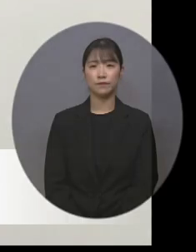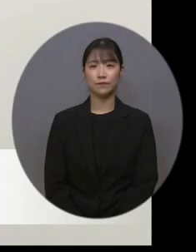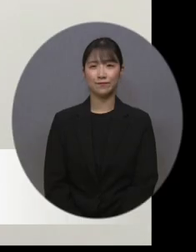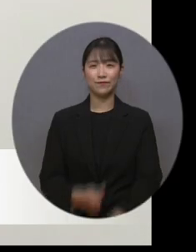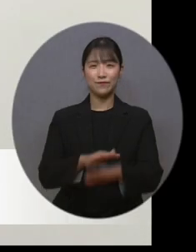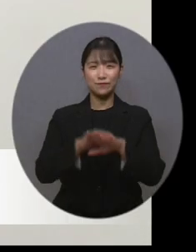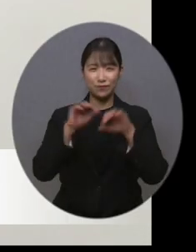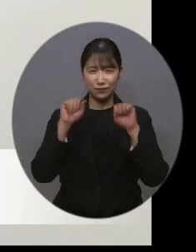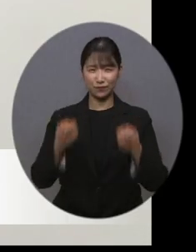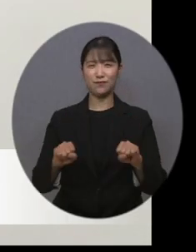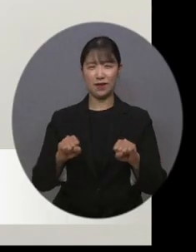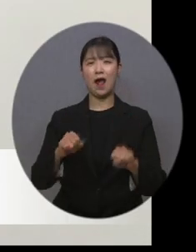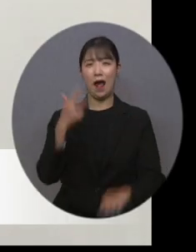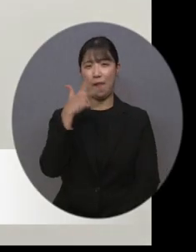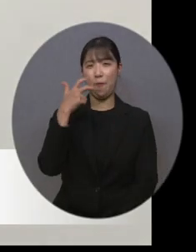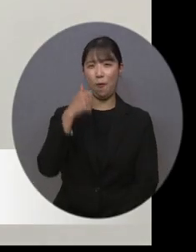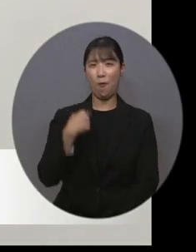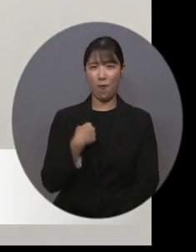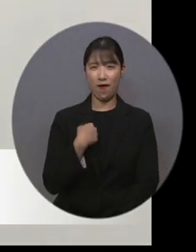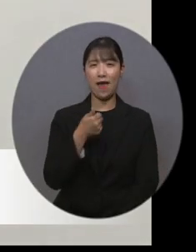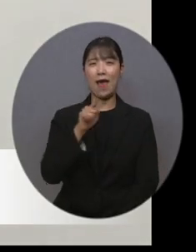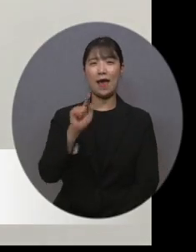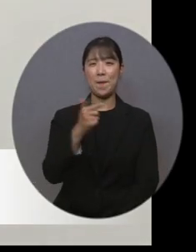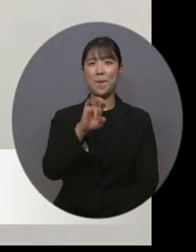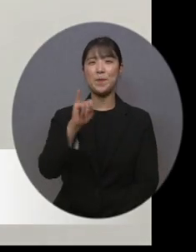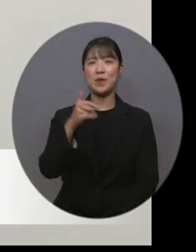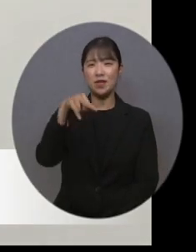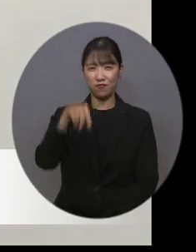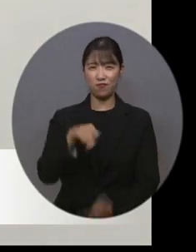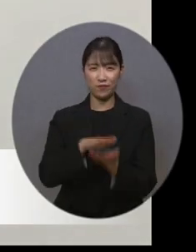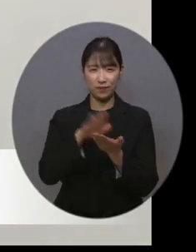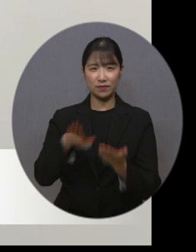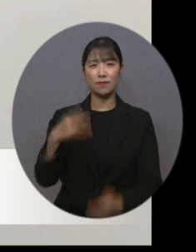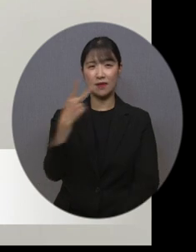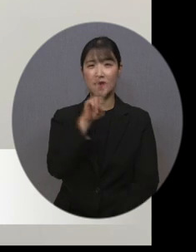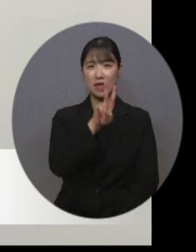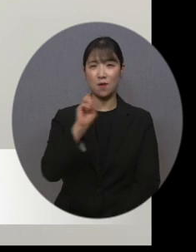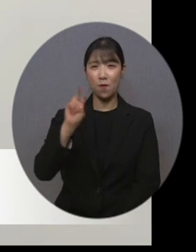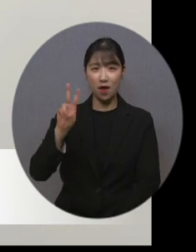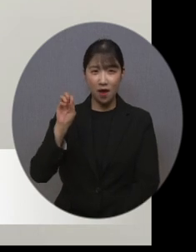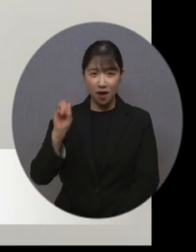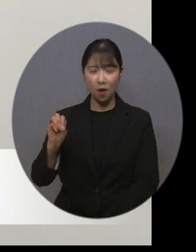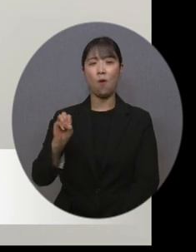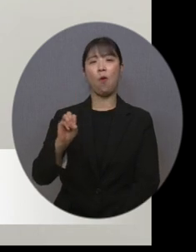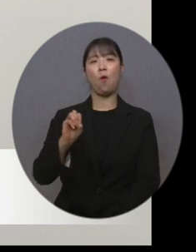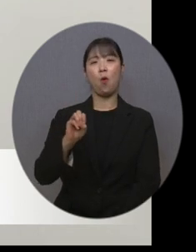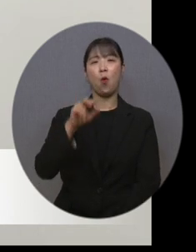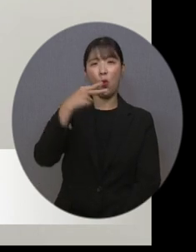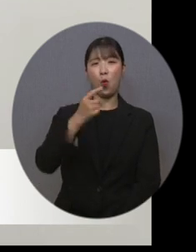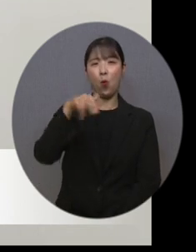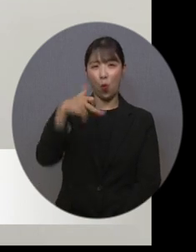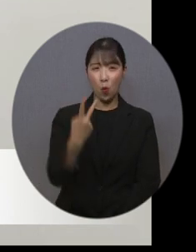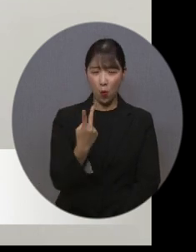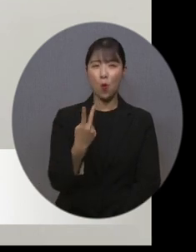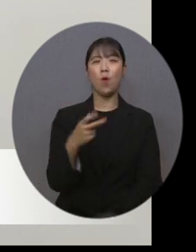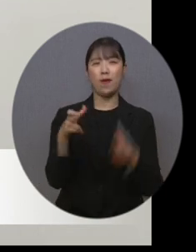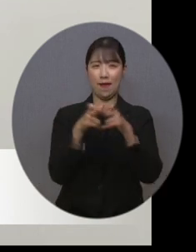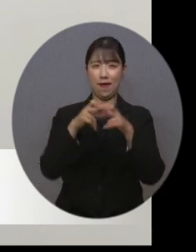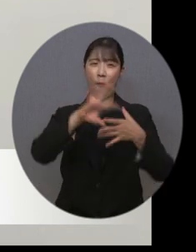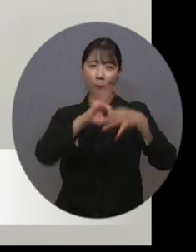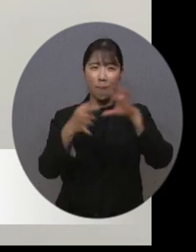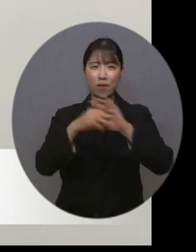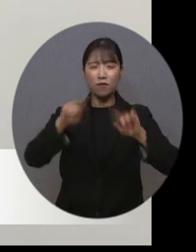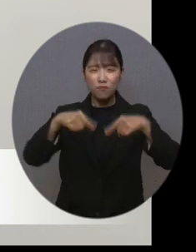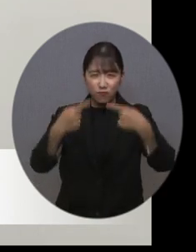안녕하십니까. 파라이사키 국가대표 감독 한민수입니다. 2020년 도쿄 패럴림픽에 출전하시는 대한민국